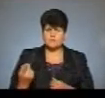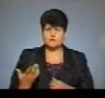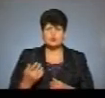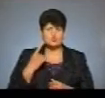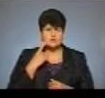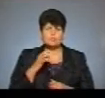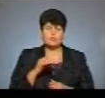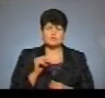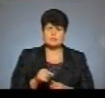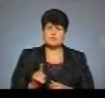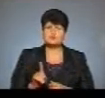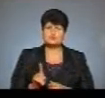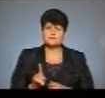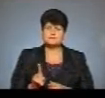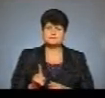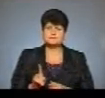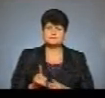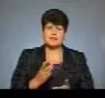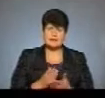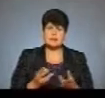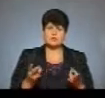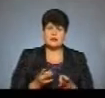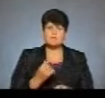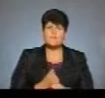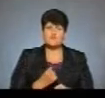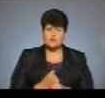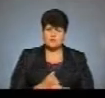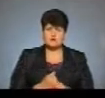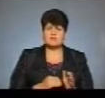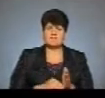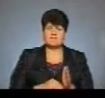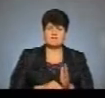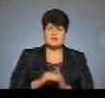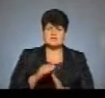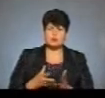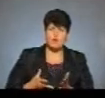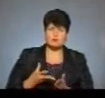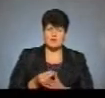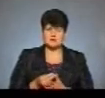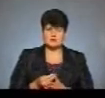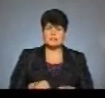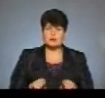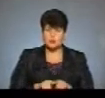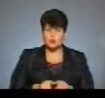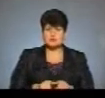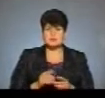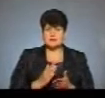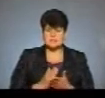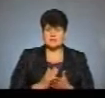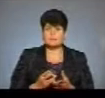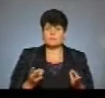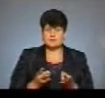чуєш про те, що є потреба в роботі, зокрема в високооплачуваній роботі, і також одночасно є потреба і